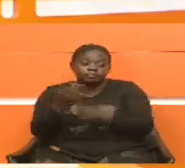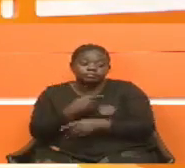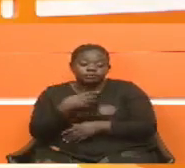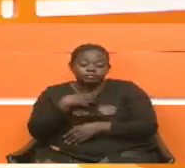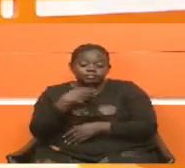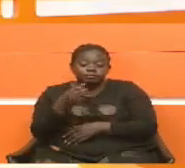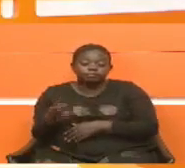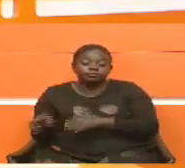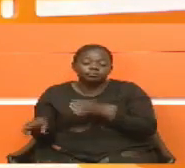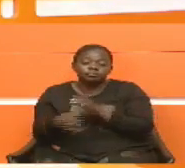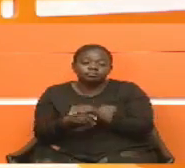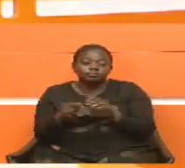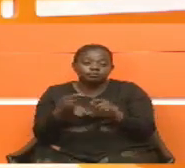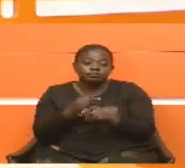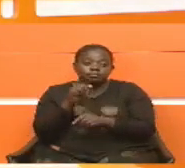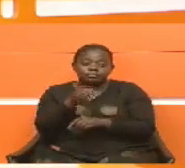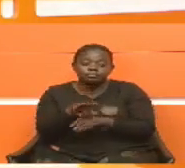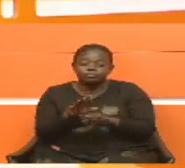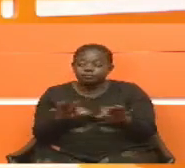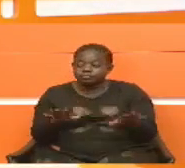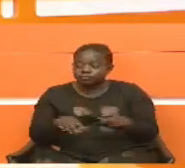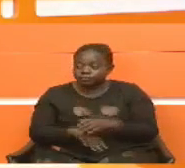mugagga abagobaganya ku ttaka lyabwe.